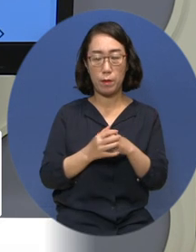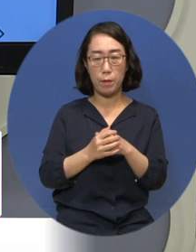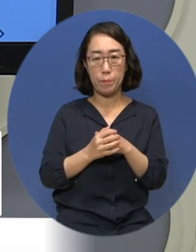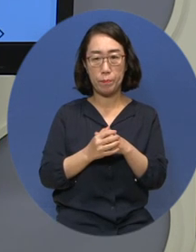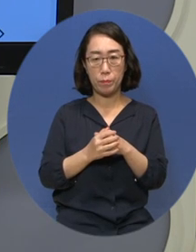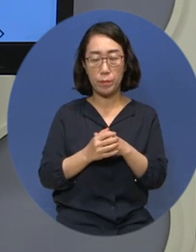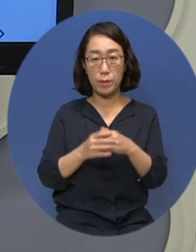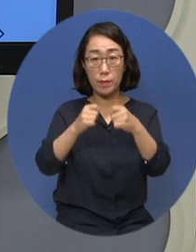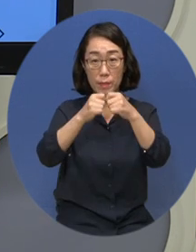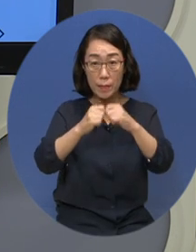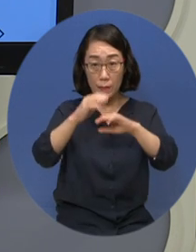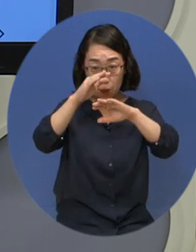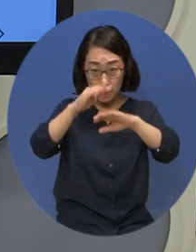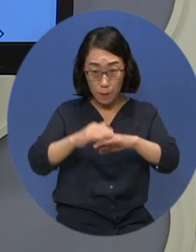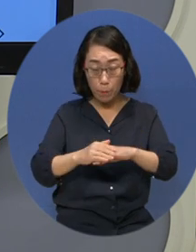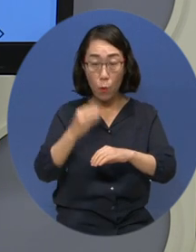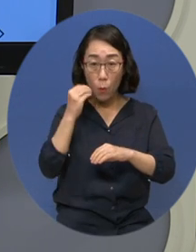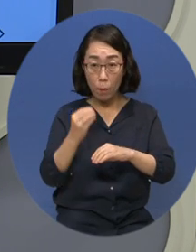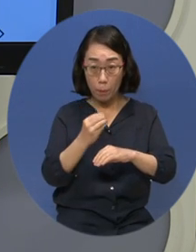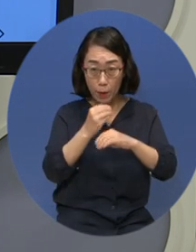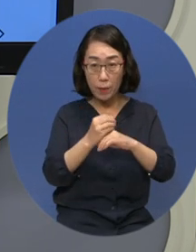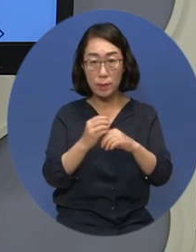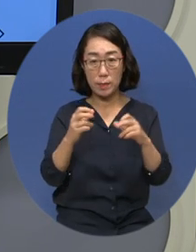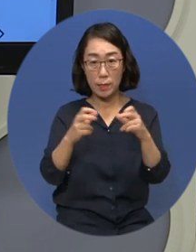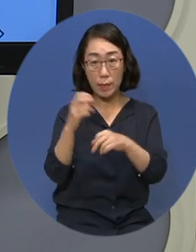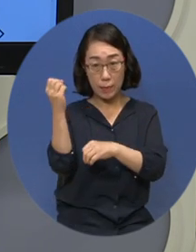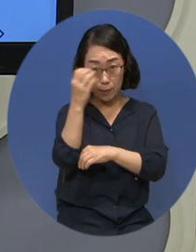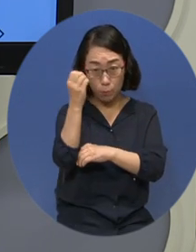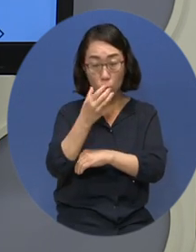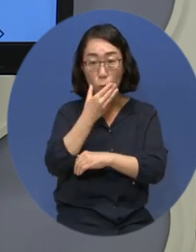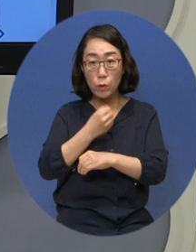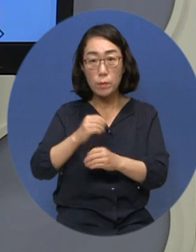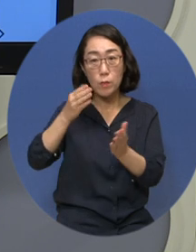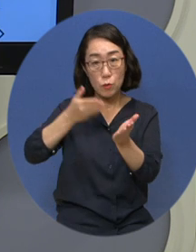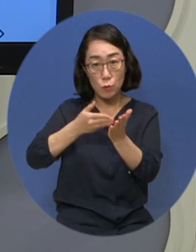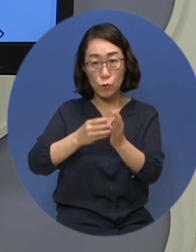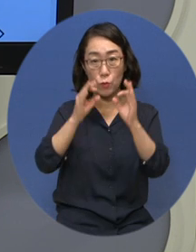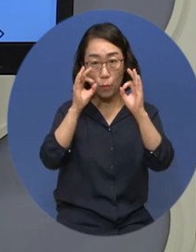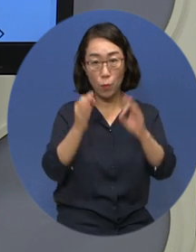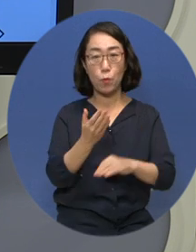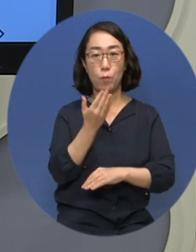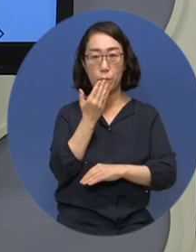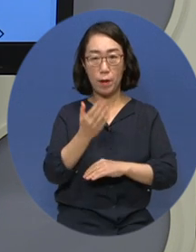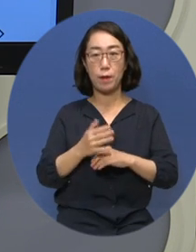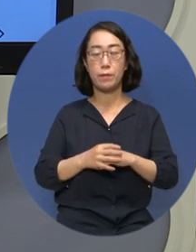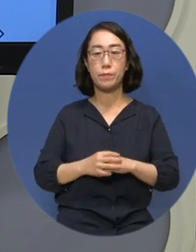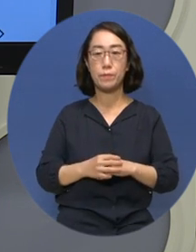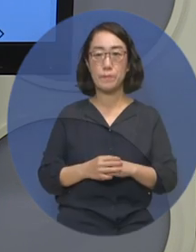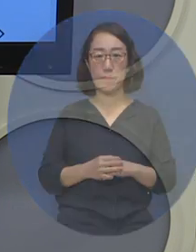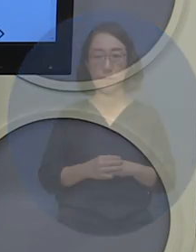이밖에 자세한 사항은 외 표는 홈페이지와 장애인 신문 보기 tv 뉴스를 통해 확인할 수 있습니다